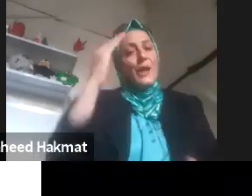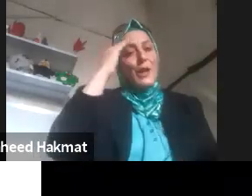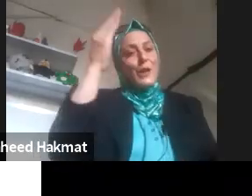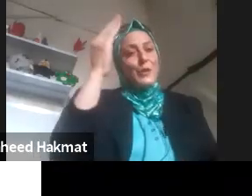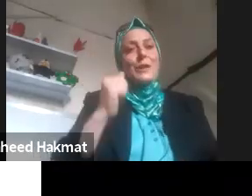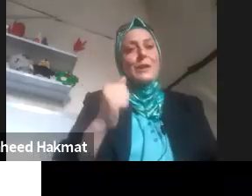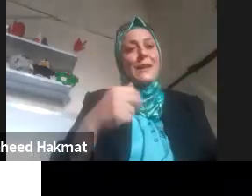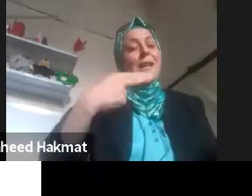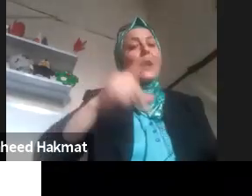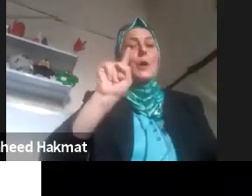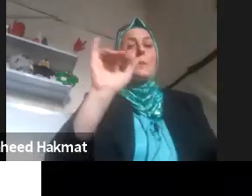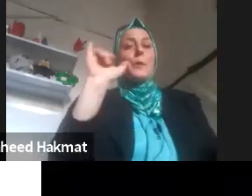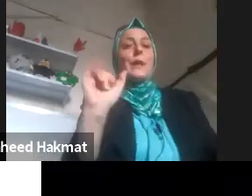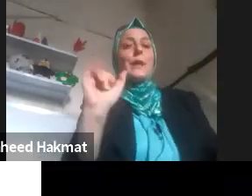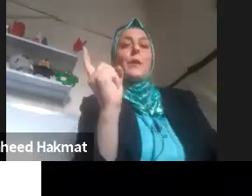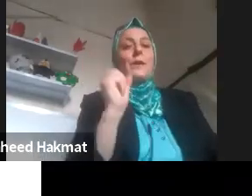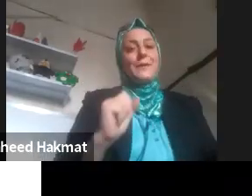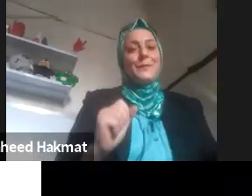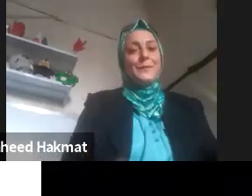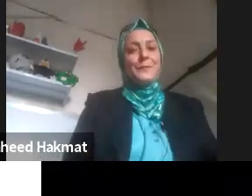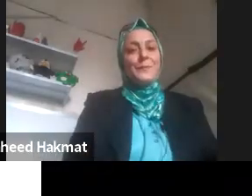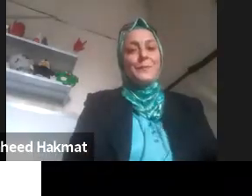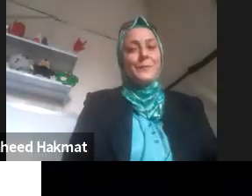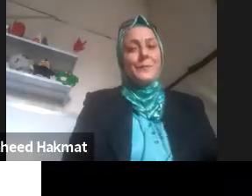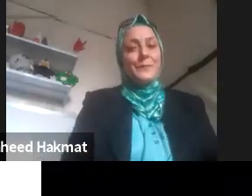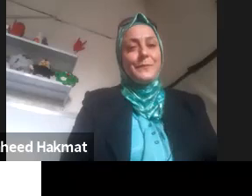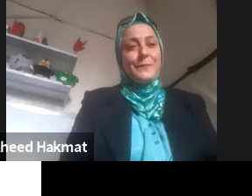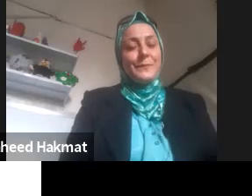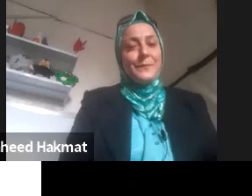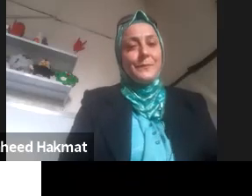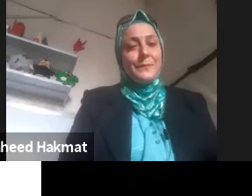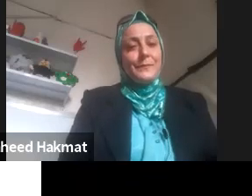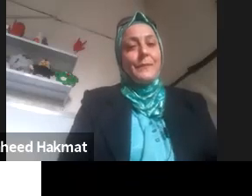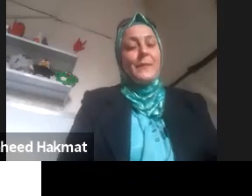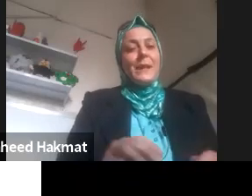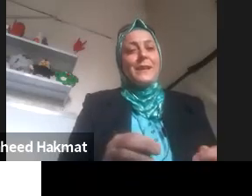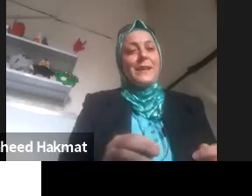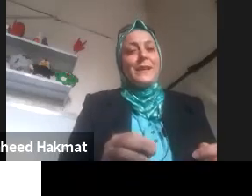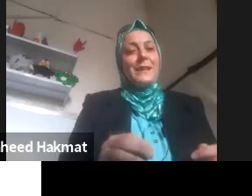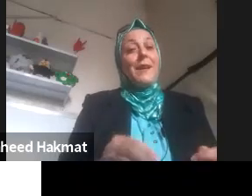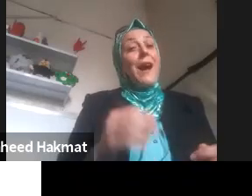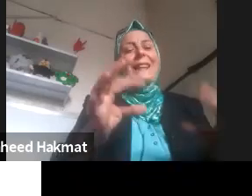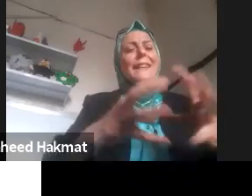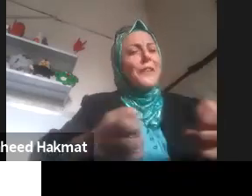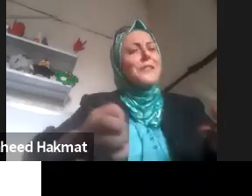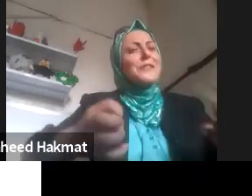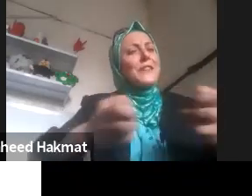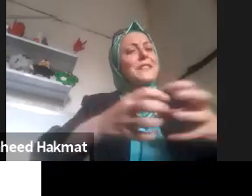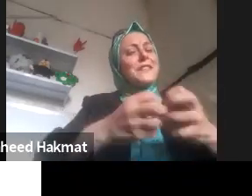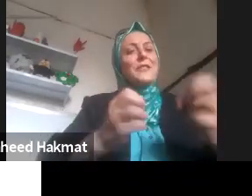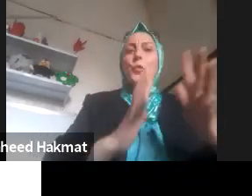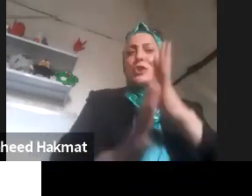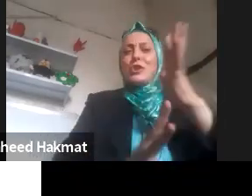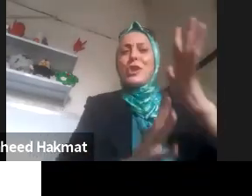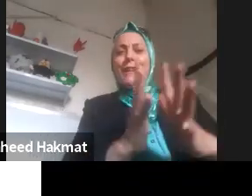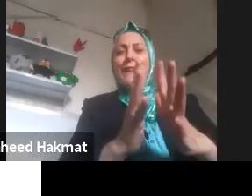شكرا شكرا. عفوا. يعني شكرا لهذا التفصيل، وفي الحقيقة